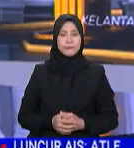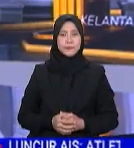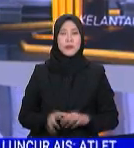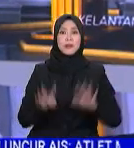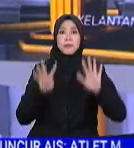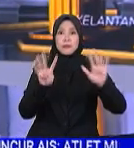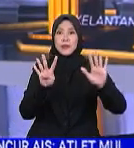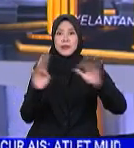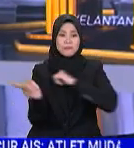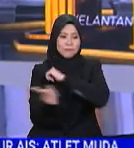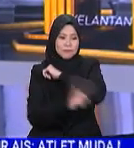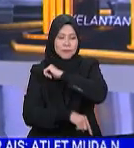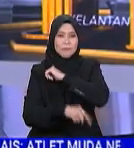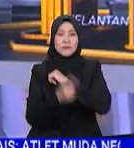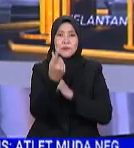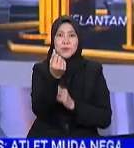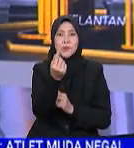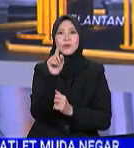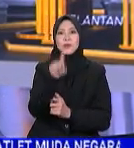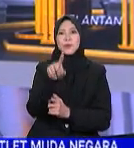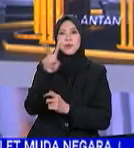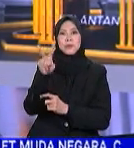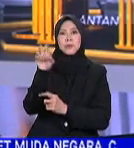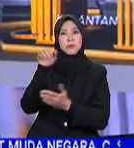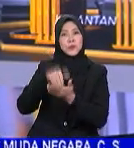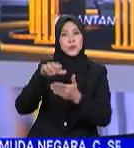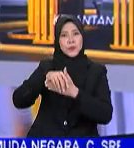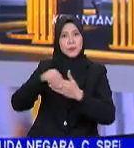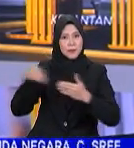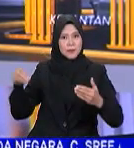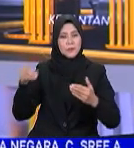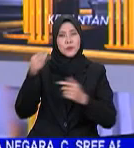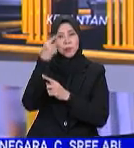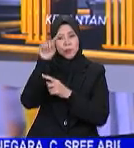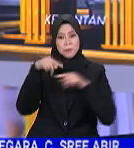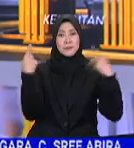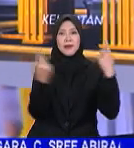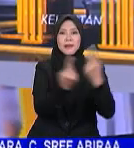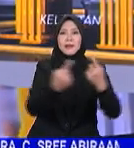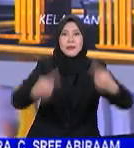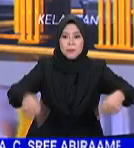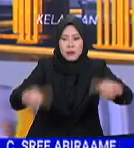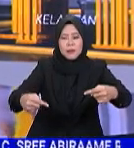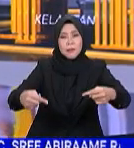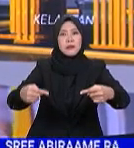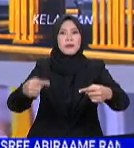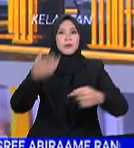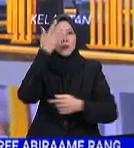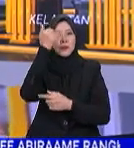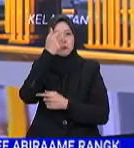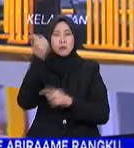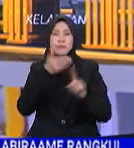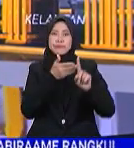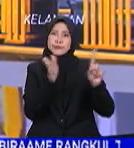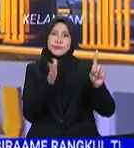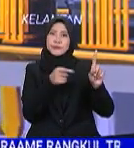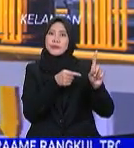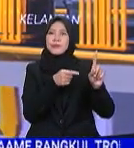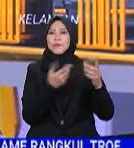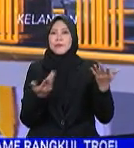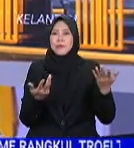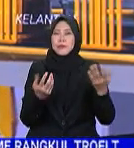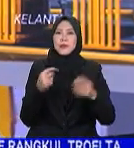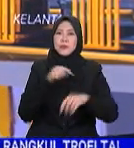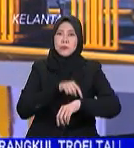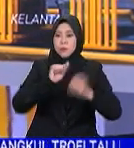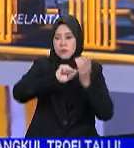9 kompaun bernilai RM120,000 dikeluarkan kepada parti-parti bertanding kerana melakukan pelbagai kesalahan